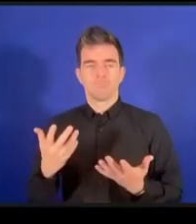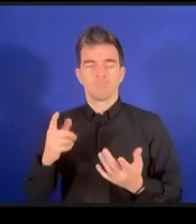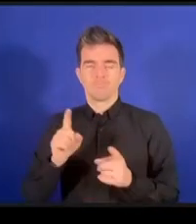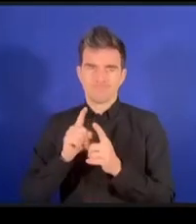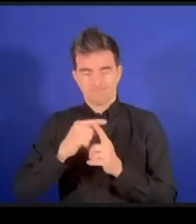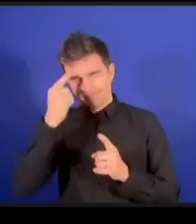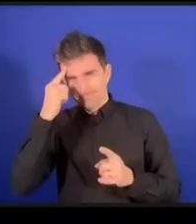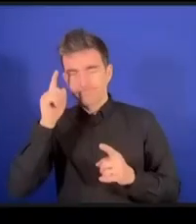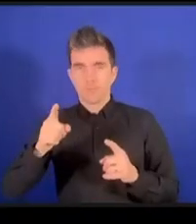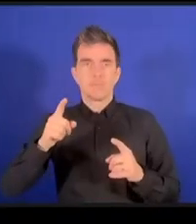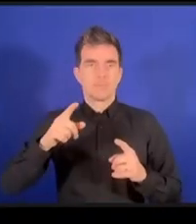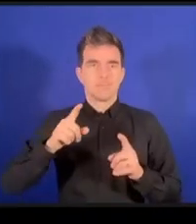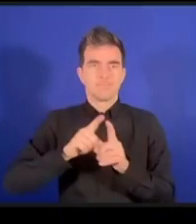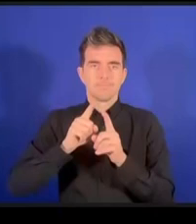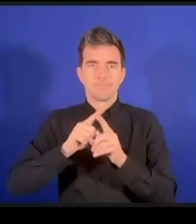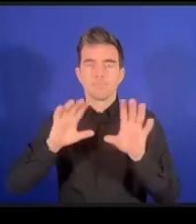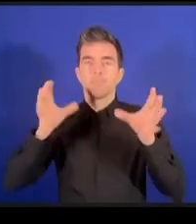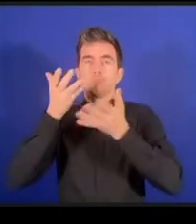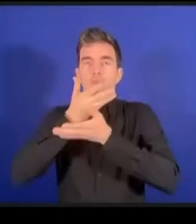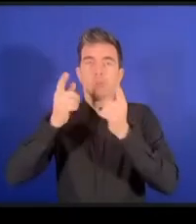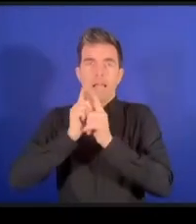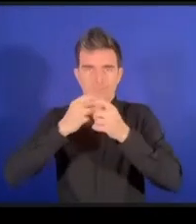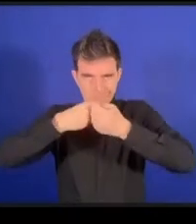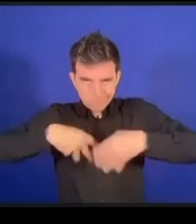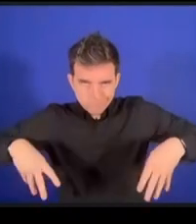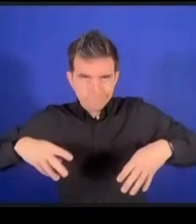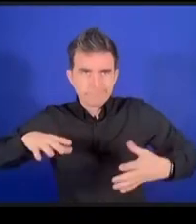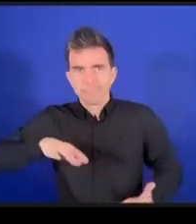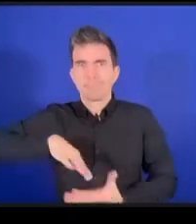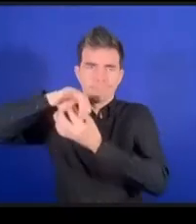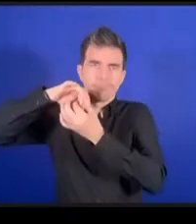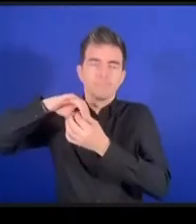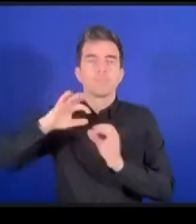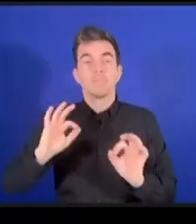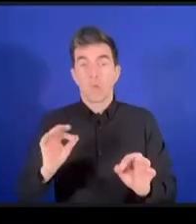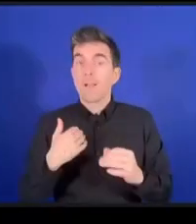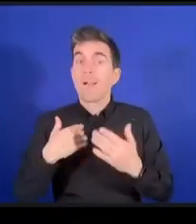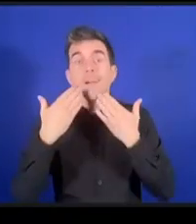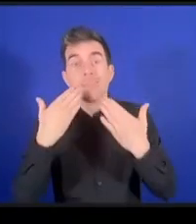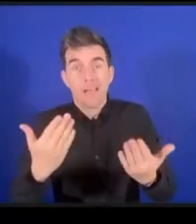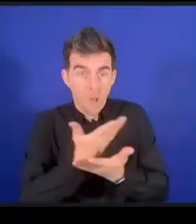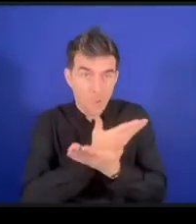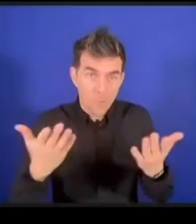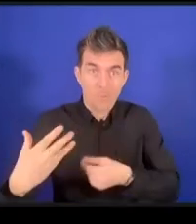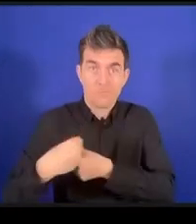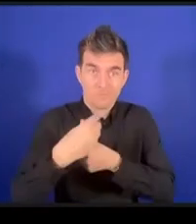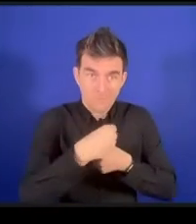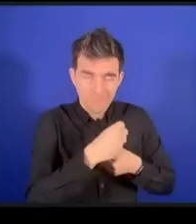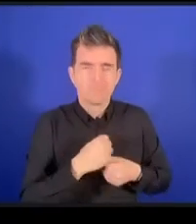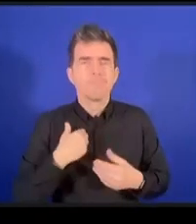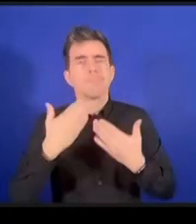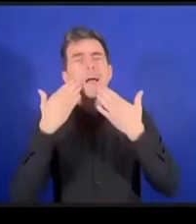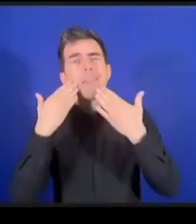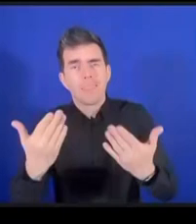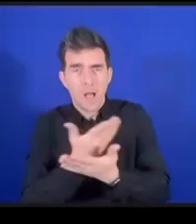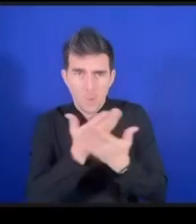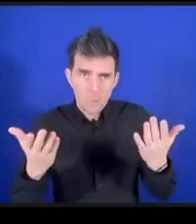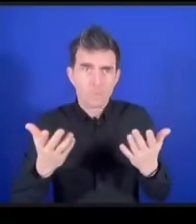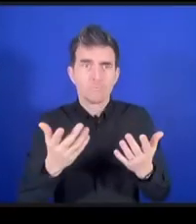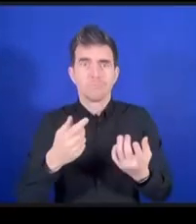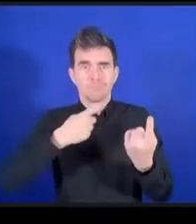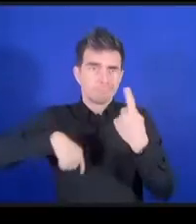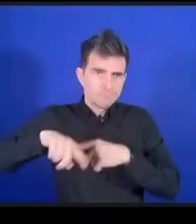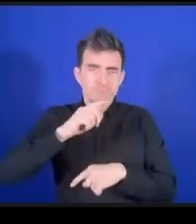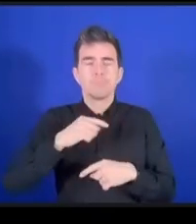сочетать подход сверху вниз с подходом снизу вверх Большое спасибо за участие вас всех